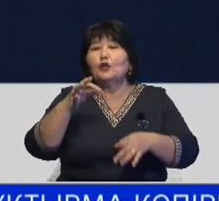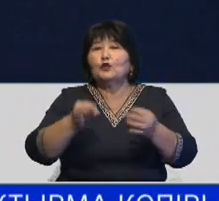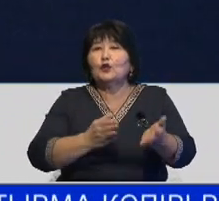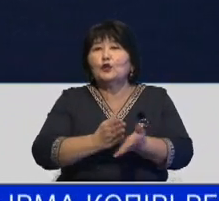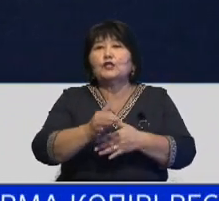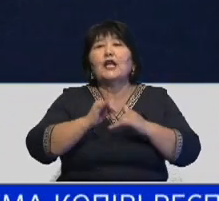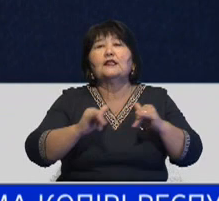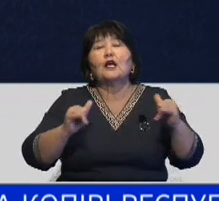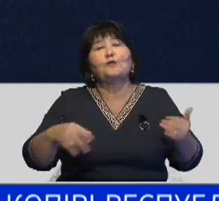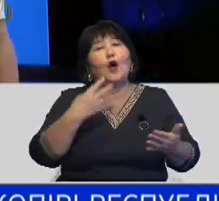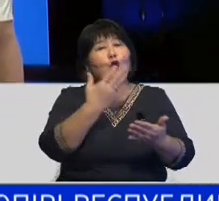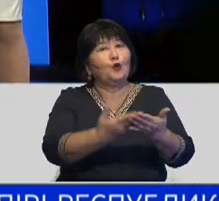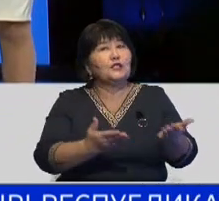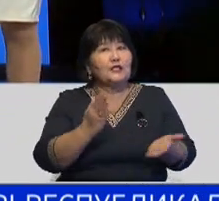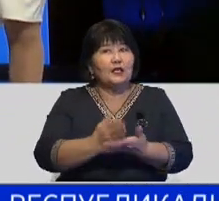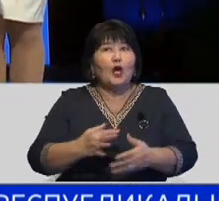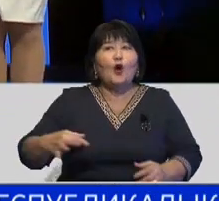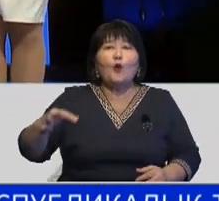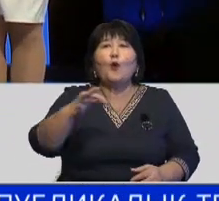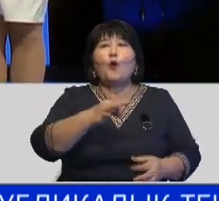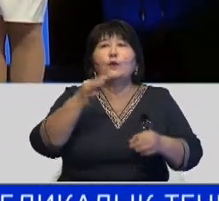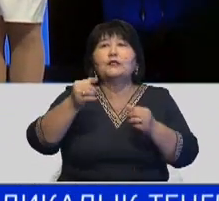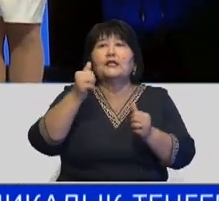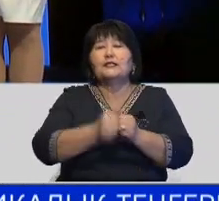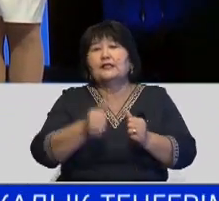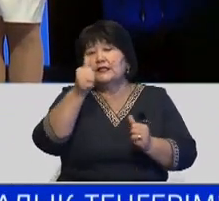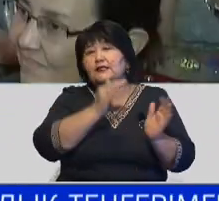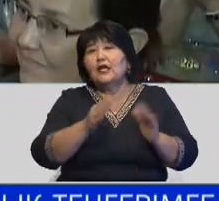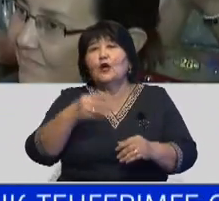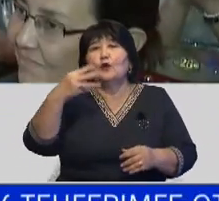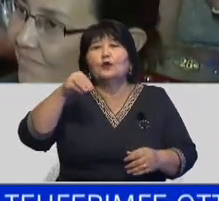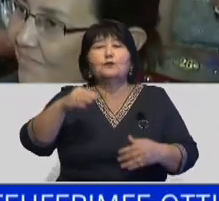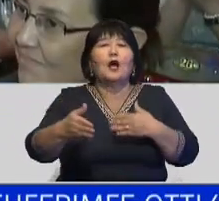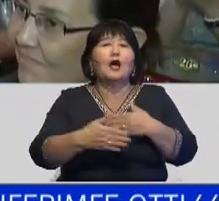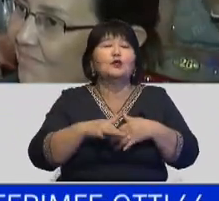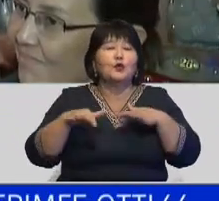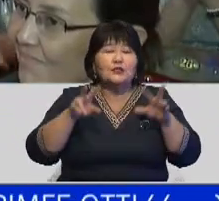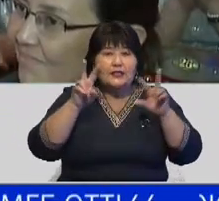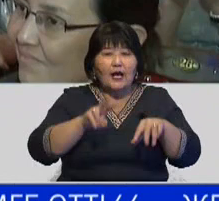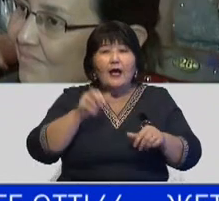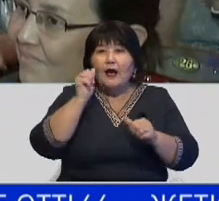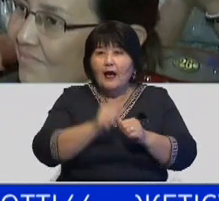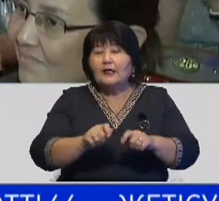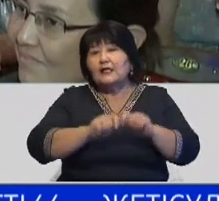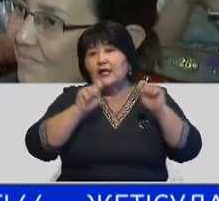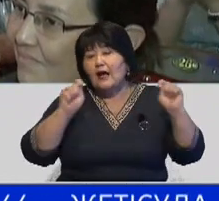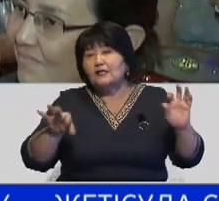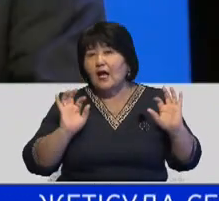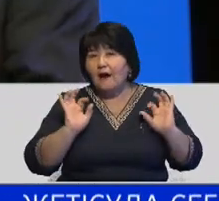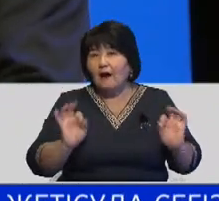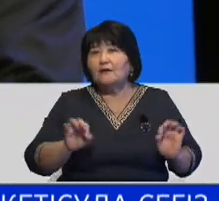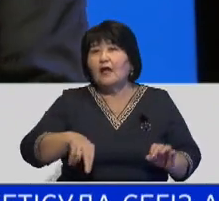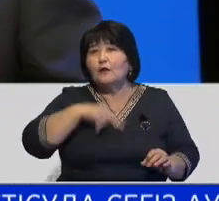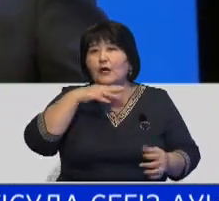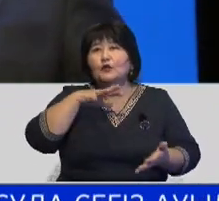жүйесінің дамығандығын көрсетсе керек. Облыстық сотта жыл сайын шамамен 30 мыңға жуық іс қаралады. Әркез ашықтық пен әділдікті